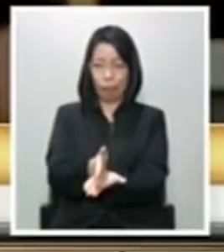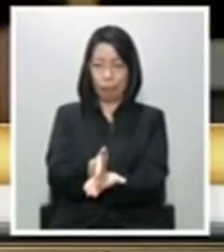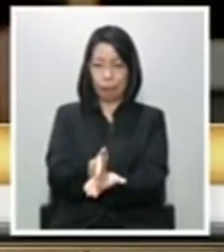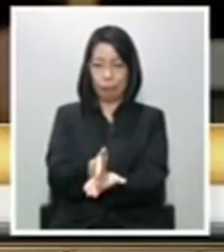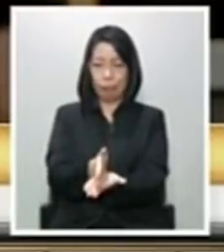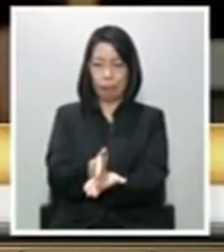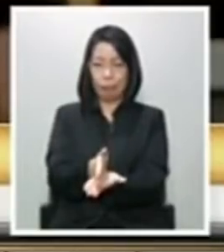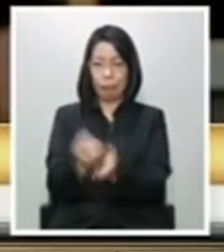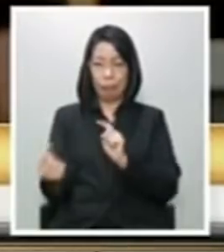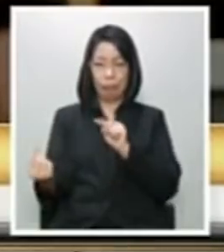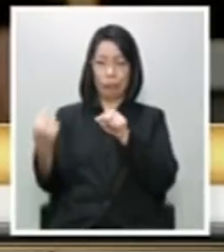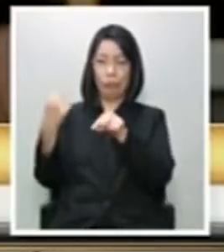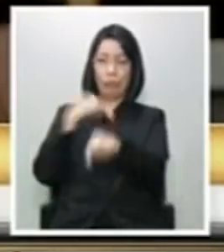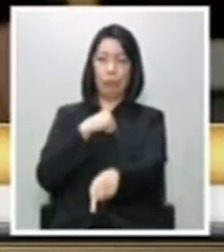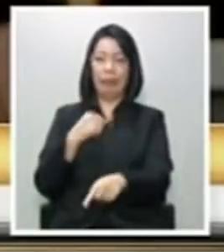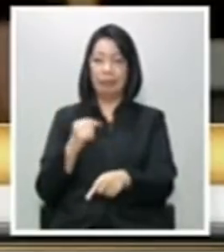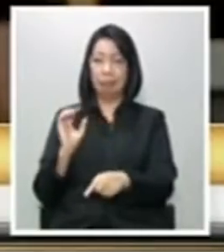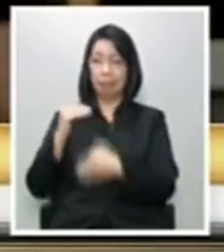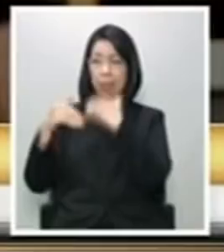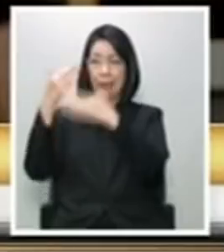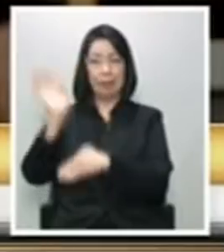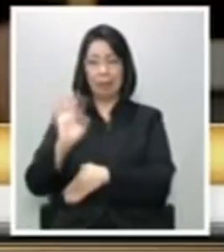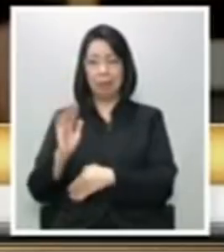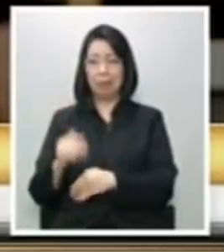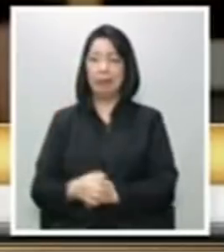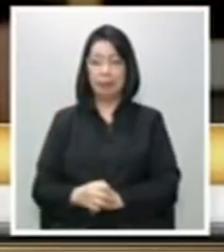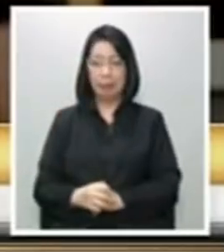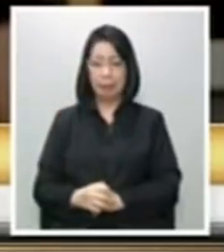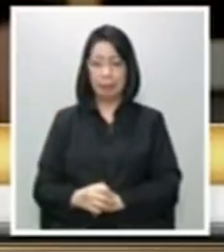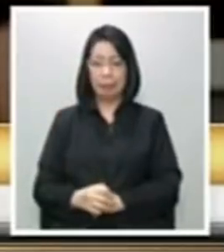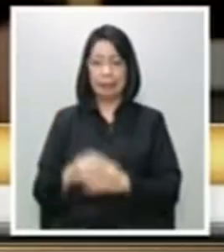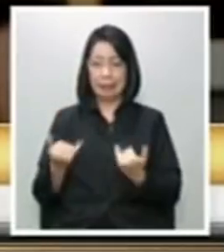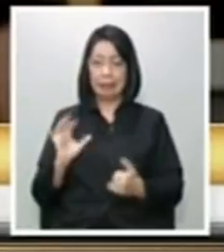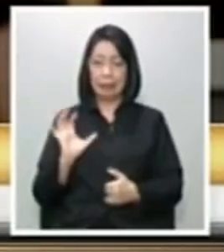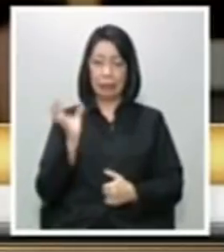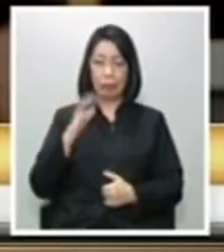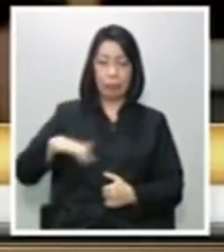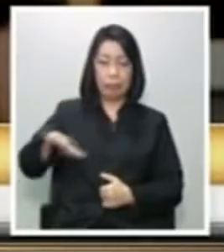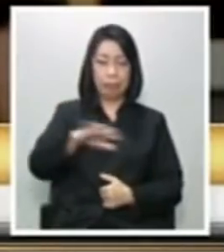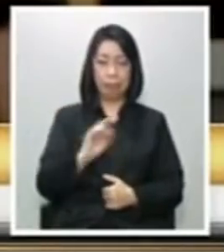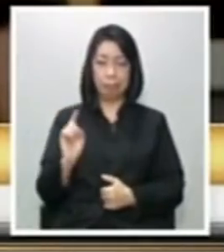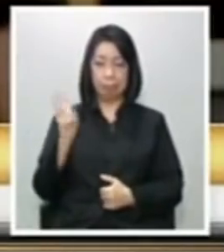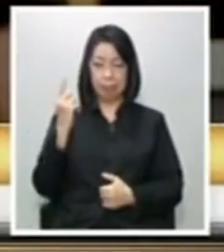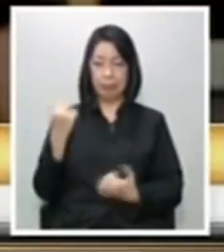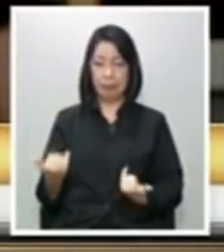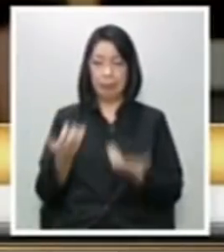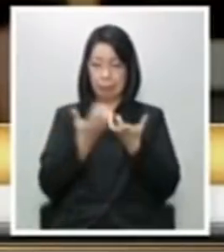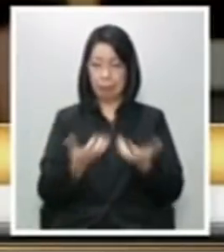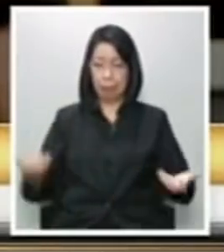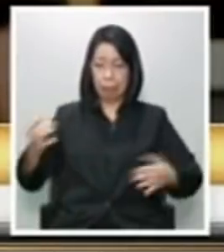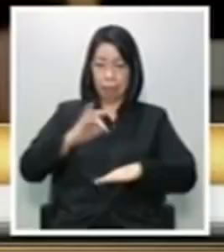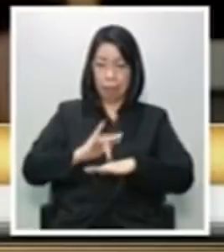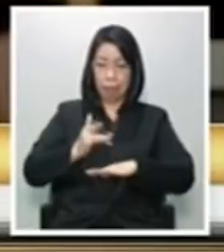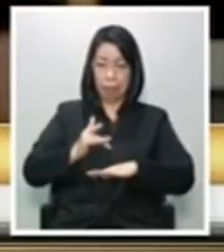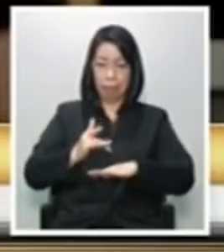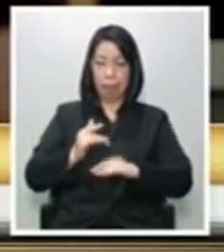นกระแสการพัฒนาของโลกที่ยั่งยืนอย่างสิ้นเชิงในโลกใบใหม่ทรัพยากรธรรมชาติ